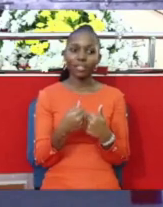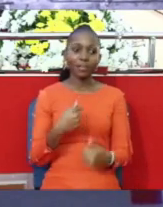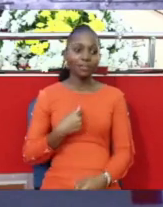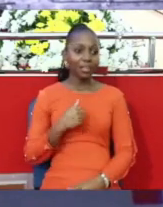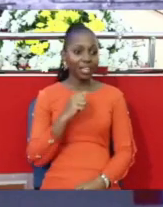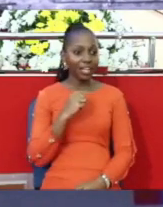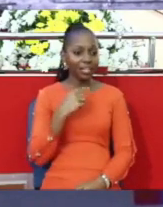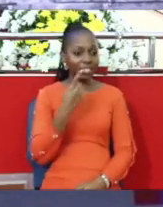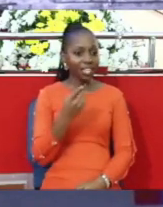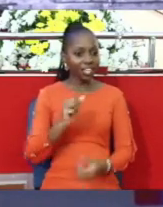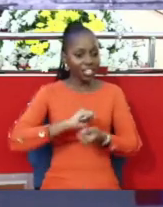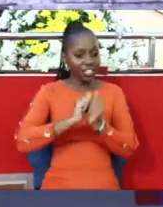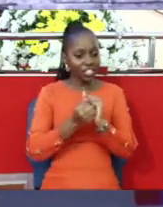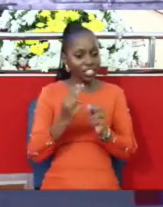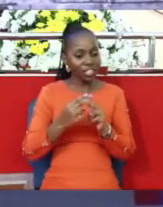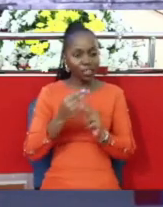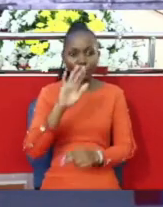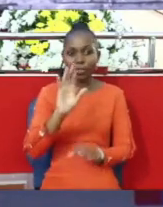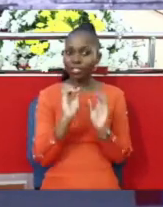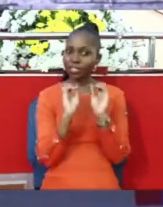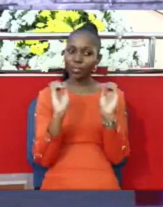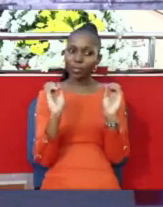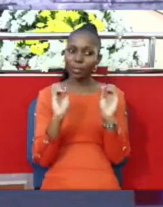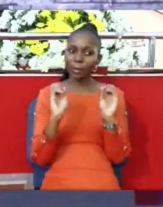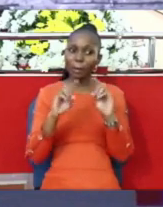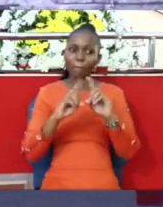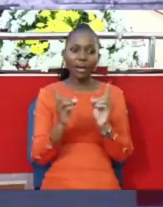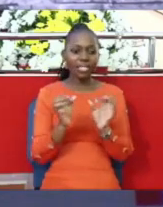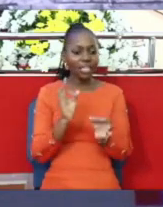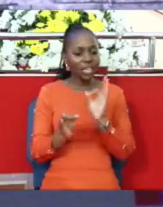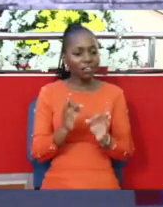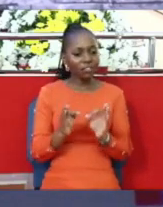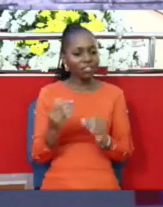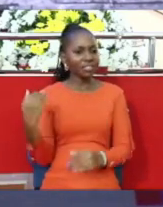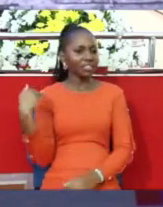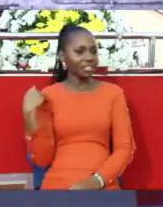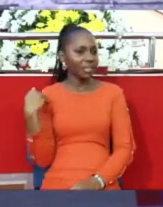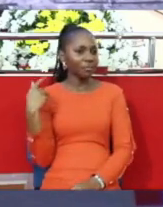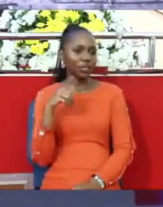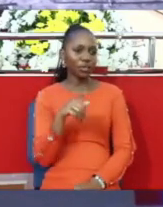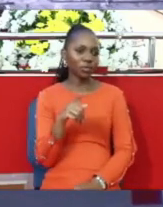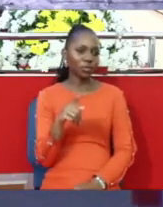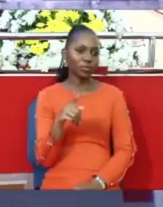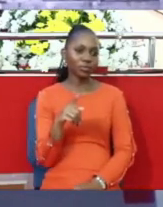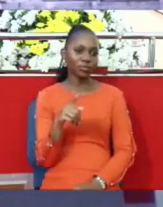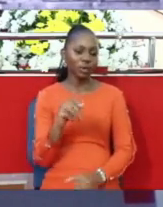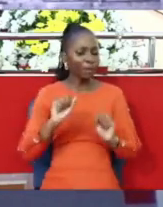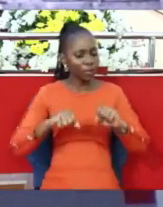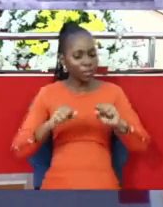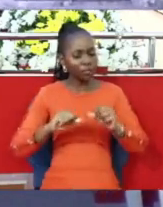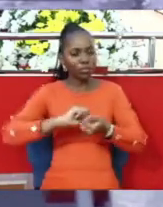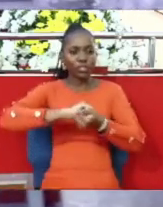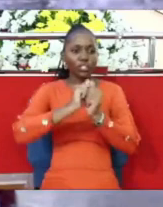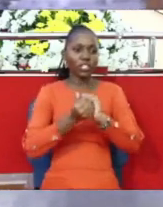can change it. Aha, sisemi ubadiri jina, lakini kama itoweza. Kama inakusumbua. If it's disturbing you. How